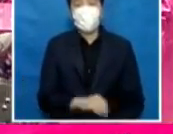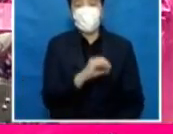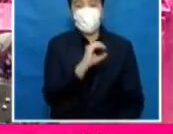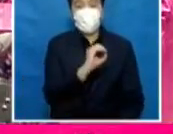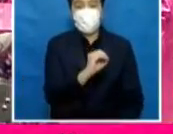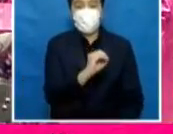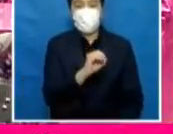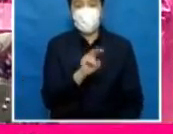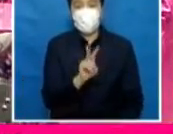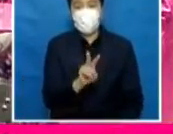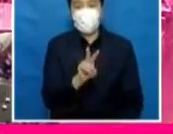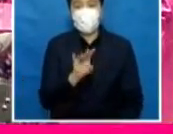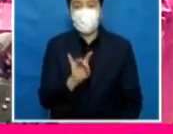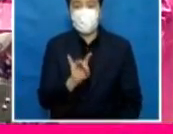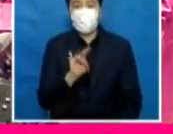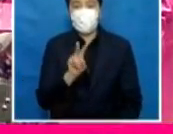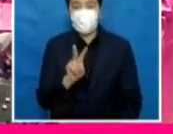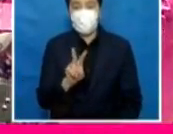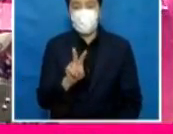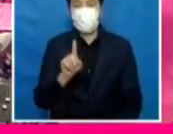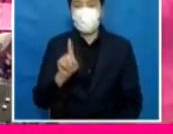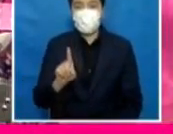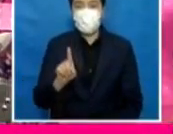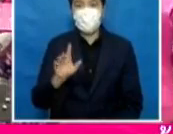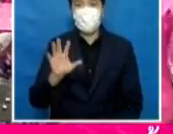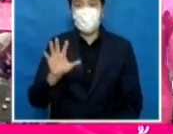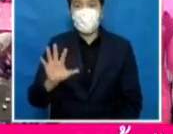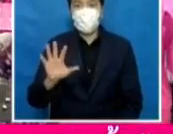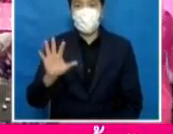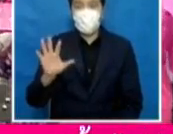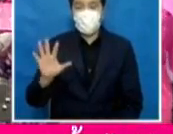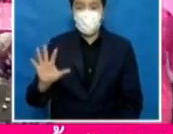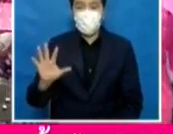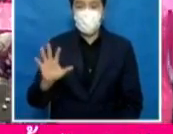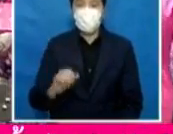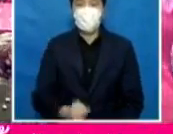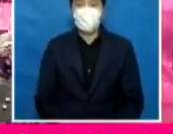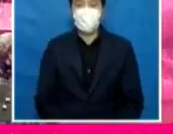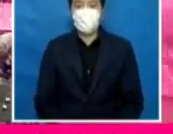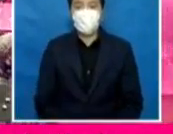0 282 155